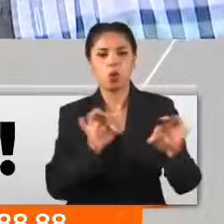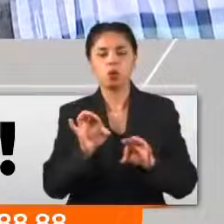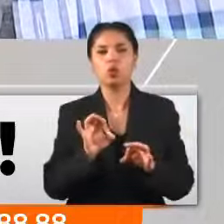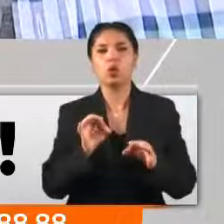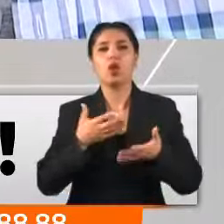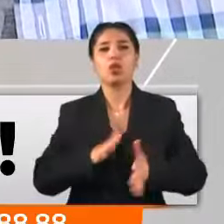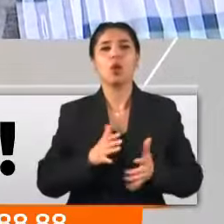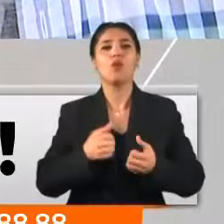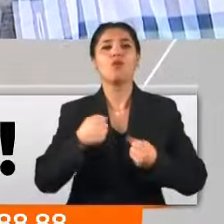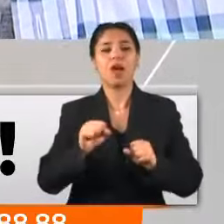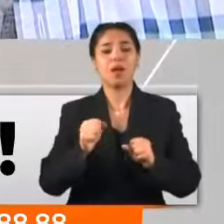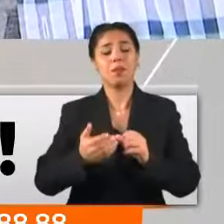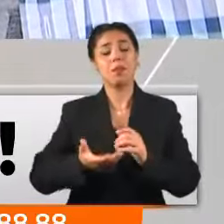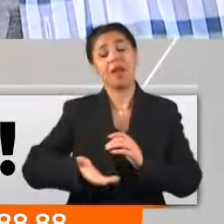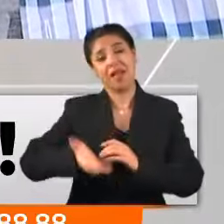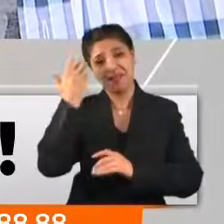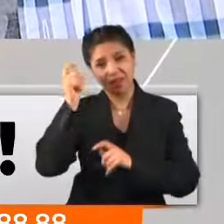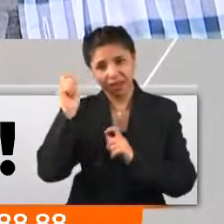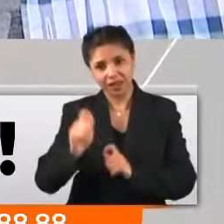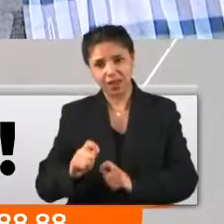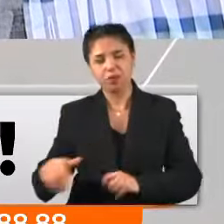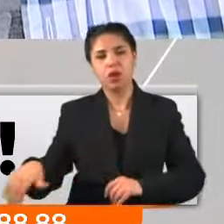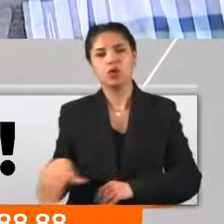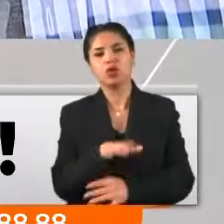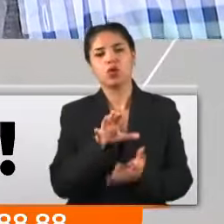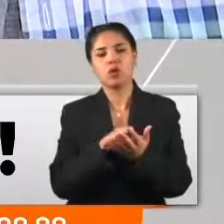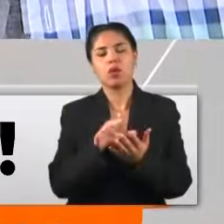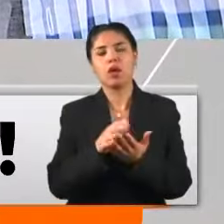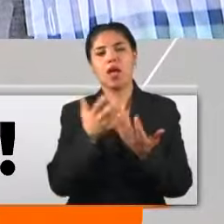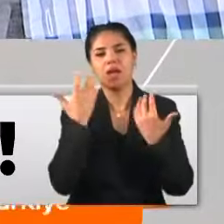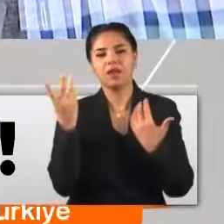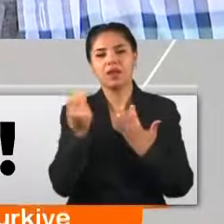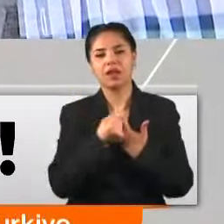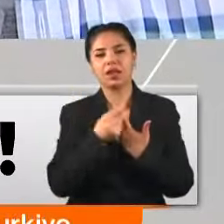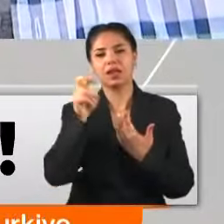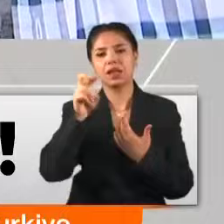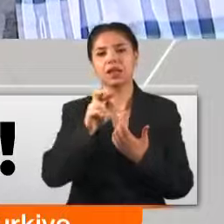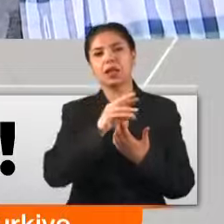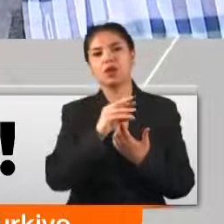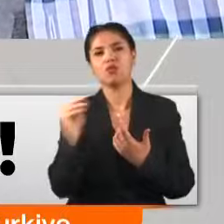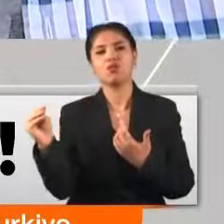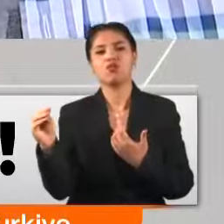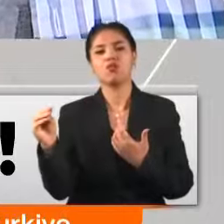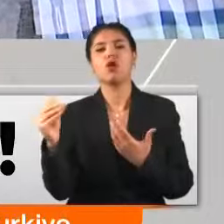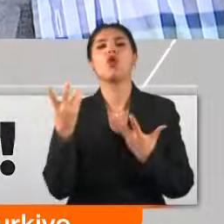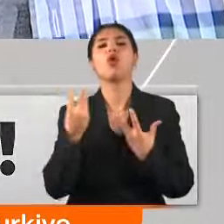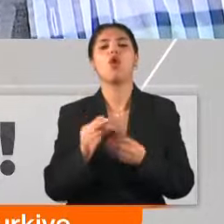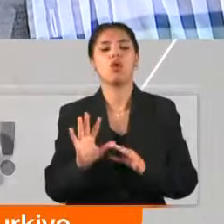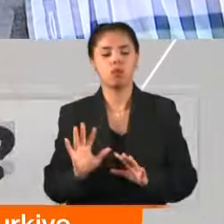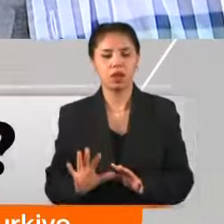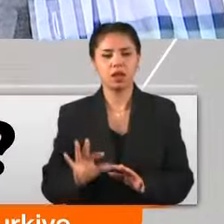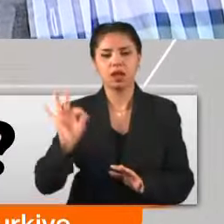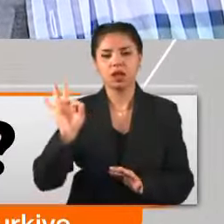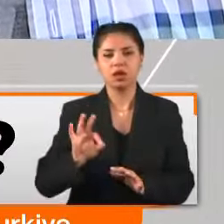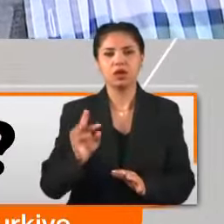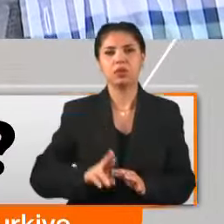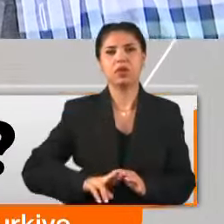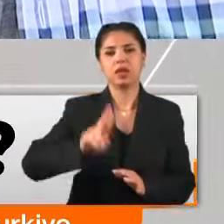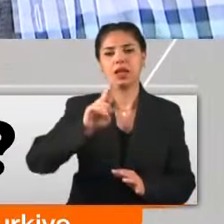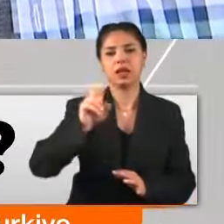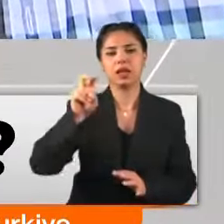yapılsaydı zamanında başıboş hayvanların sayısı Türkiye'de 8 milyona varmazdı. Hala 7-8